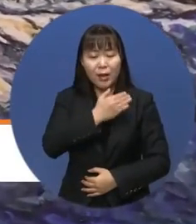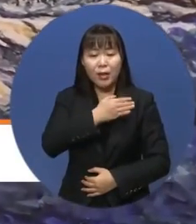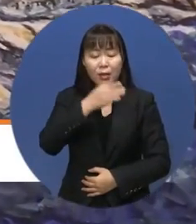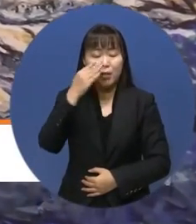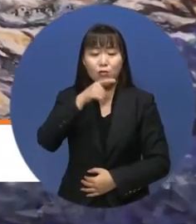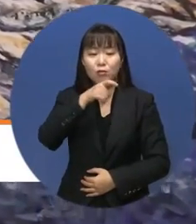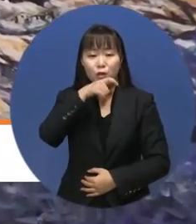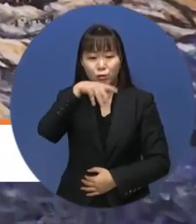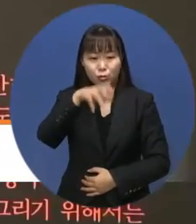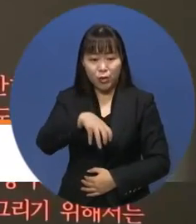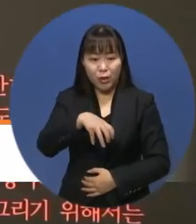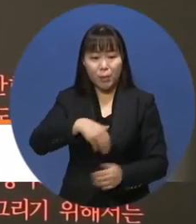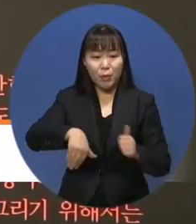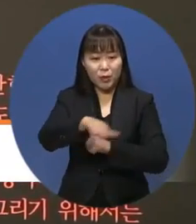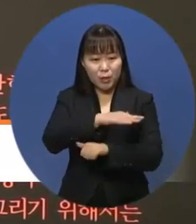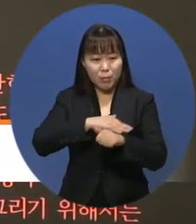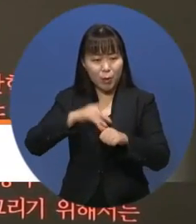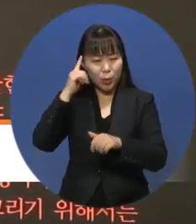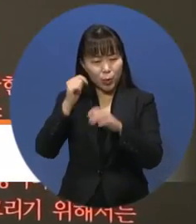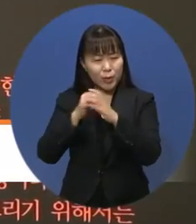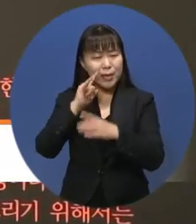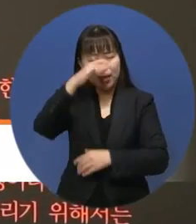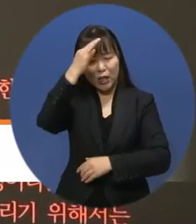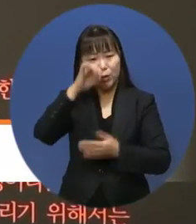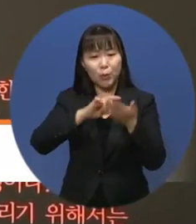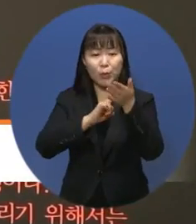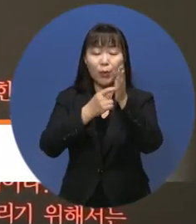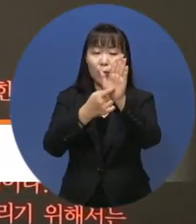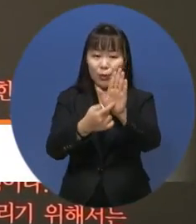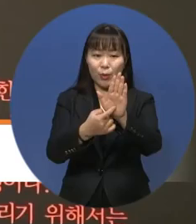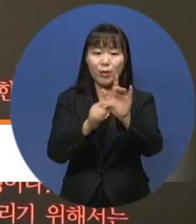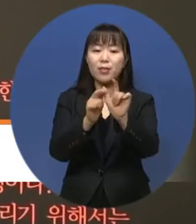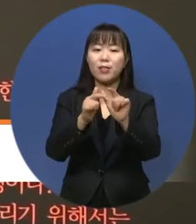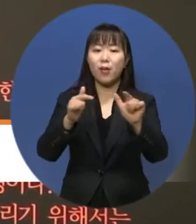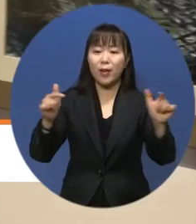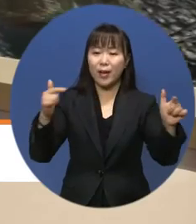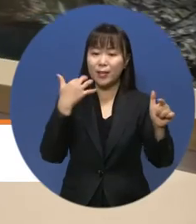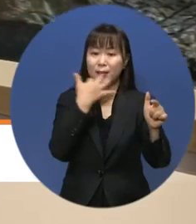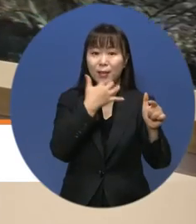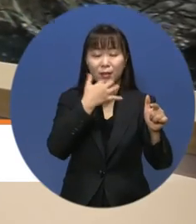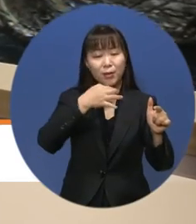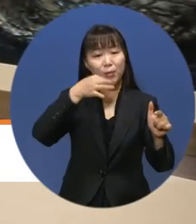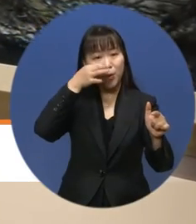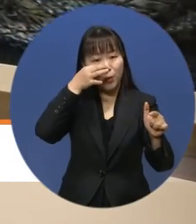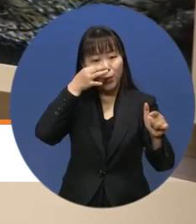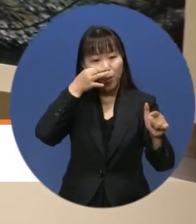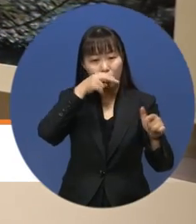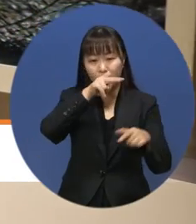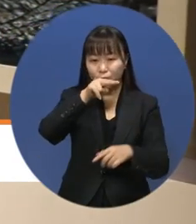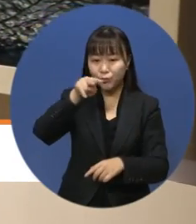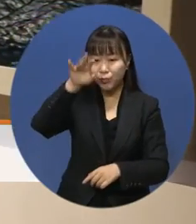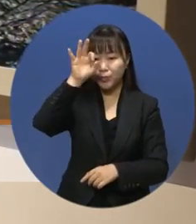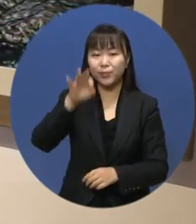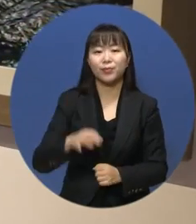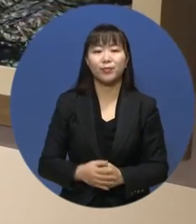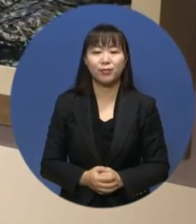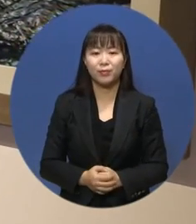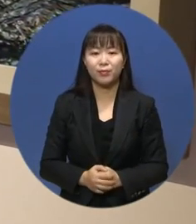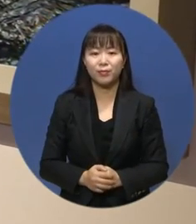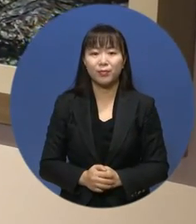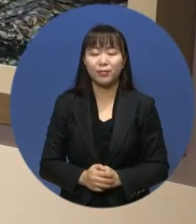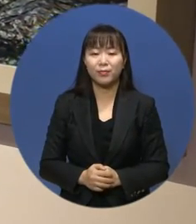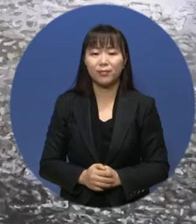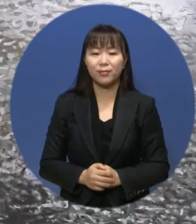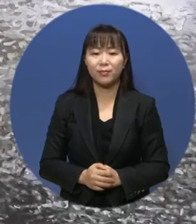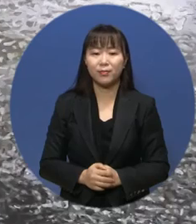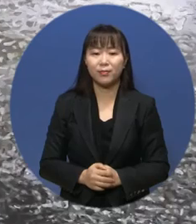풍경을 작가만의 독창적인 예술적 표현으로 다양한 색채를 선보여 시선을 사로잡고 있습니다.